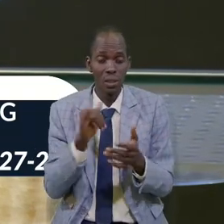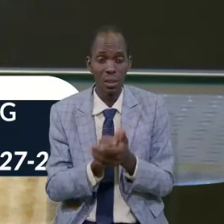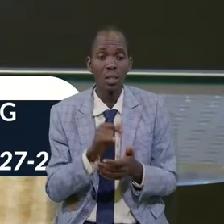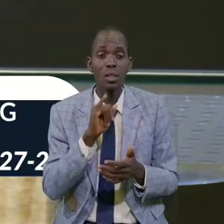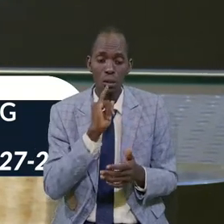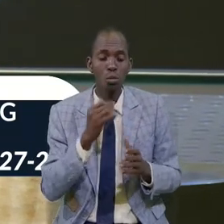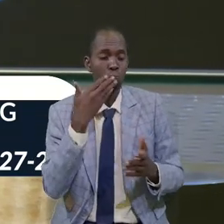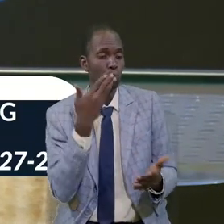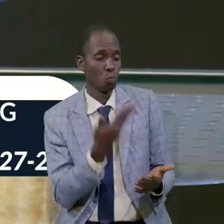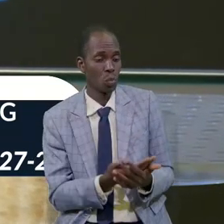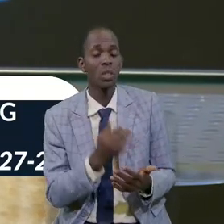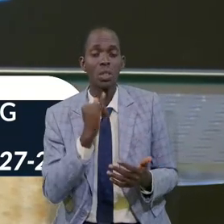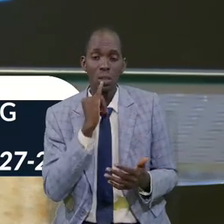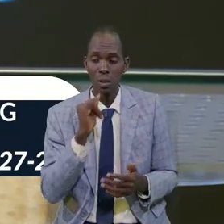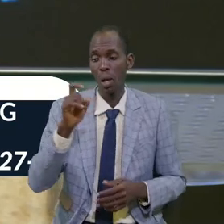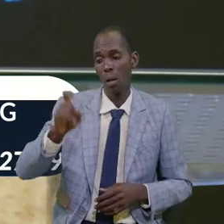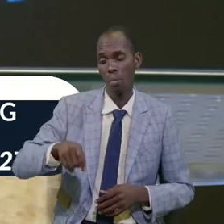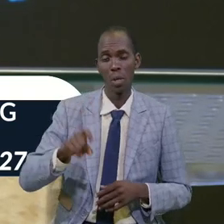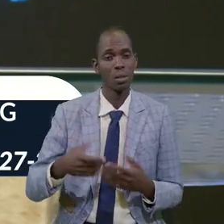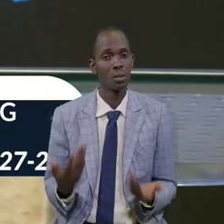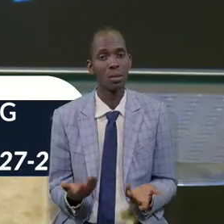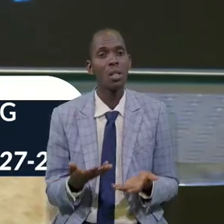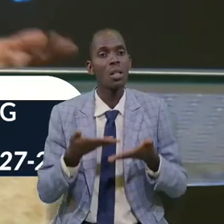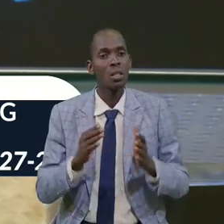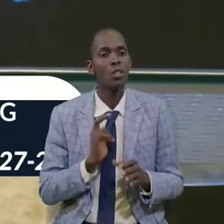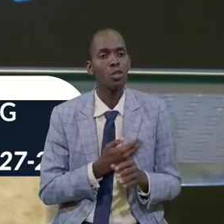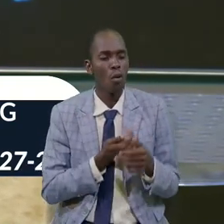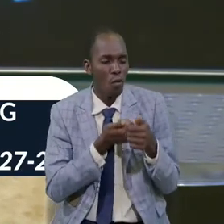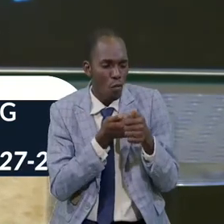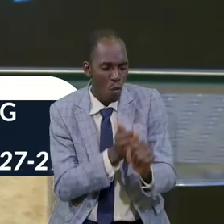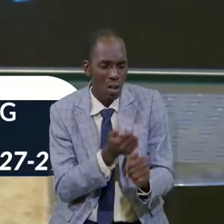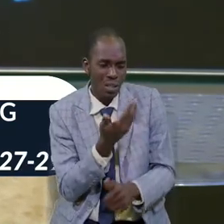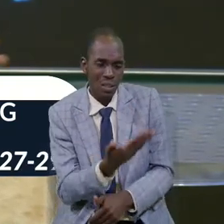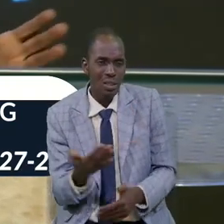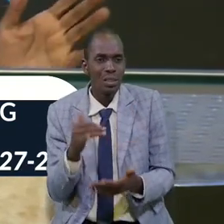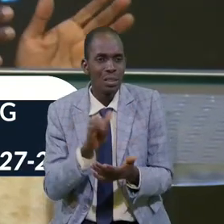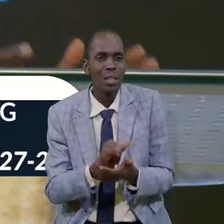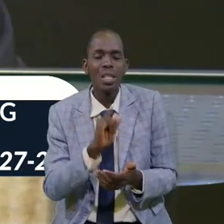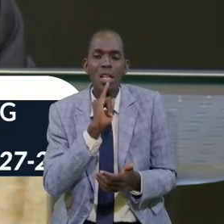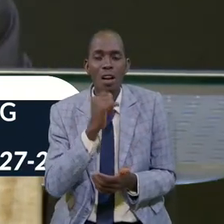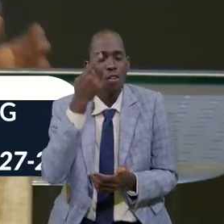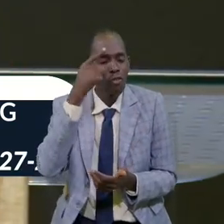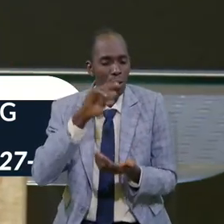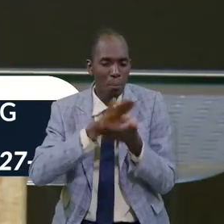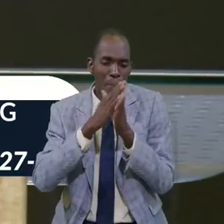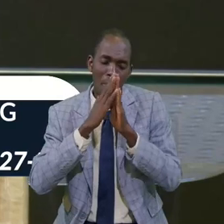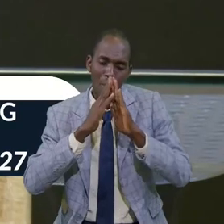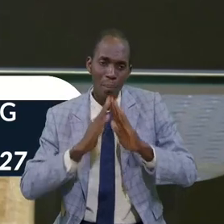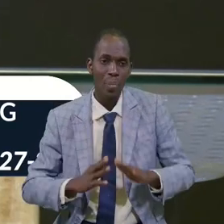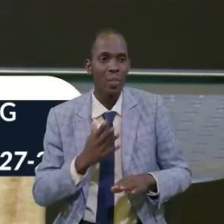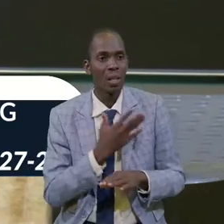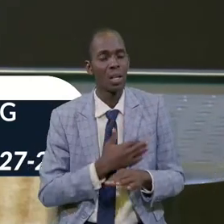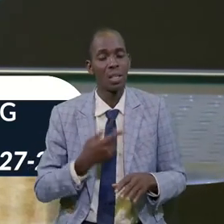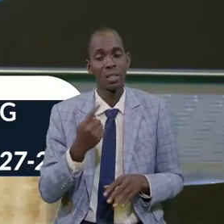pas utile, à cause de cela, ainsi donc, recherchons ce qui contribue à la paix et